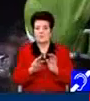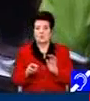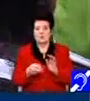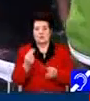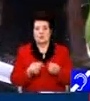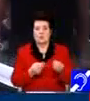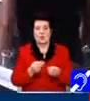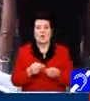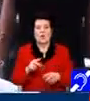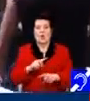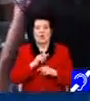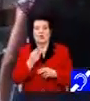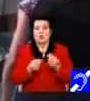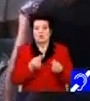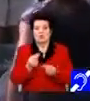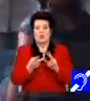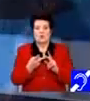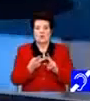întâlni în turul al doilea pe Venus Williams.